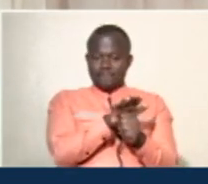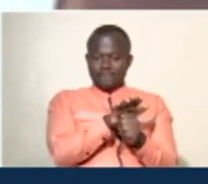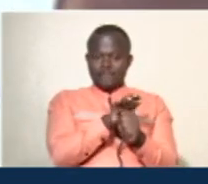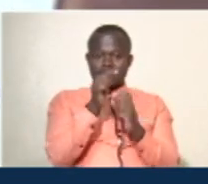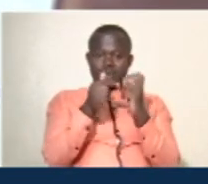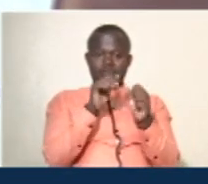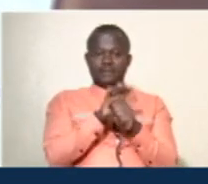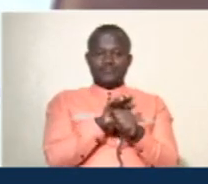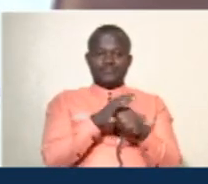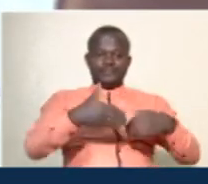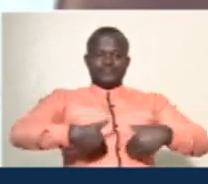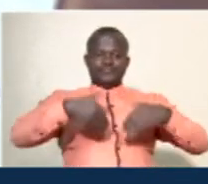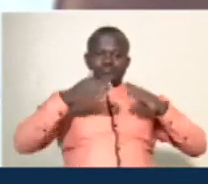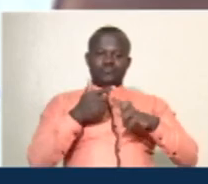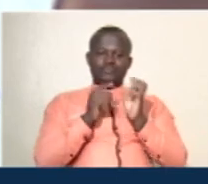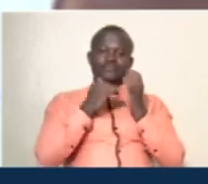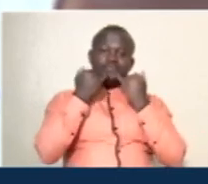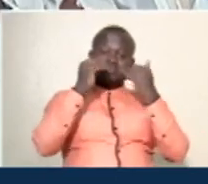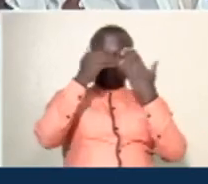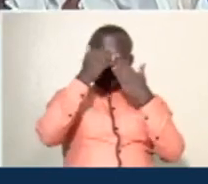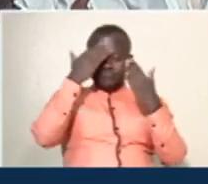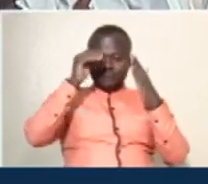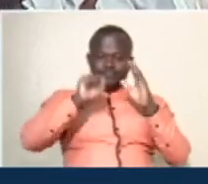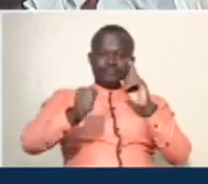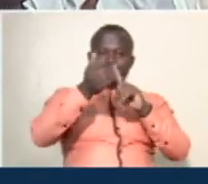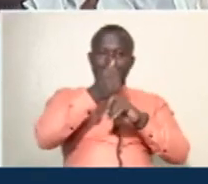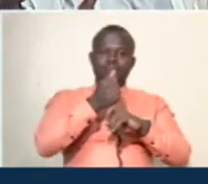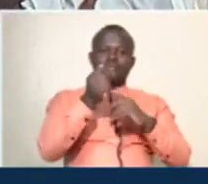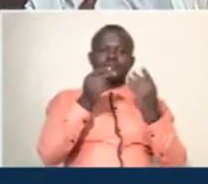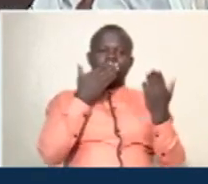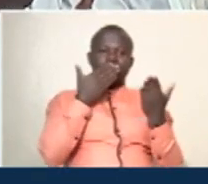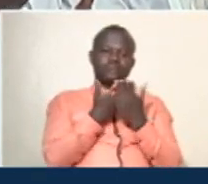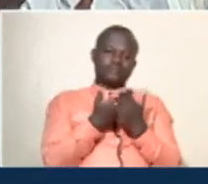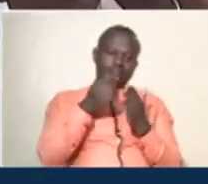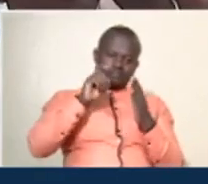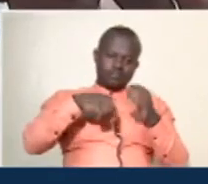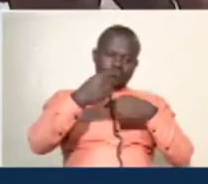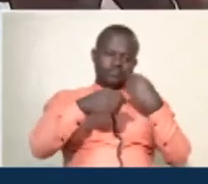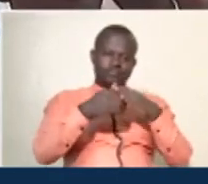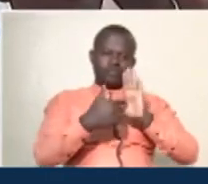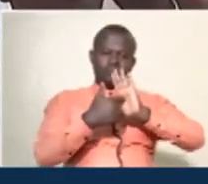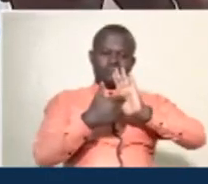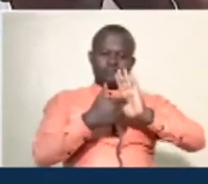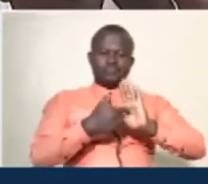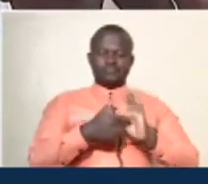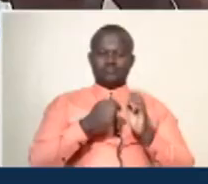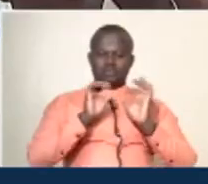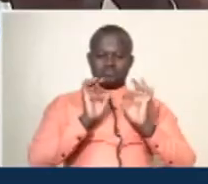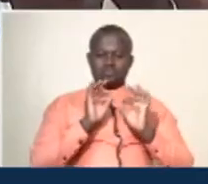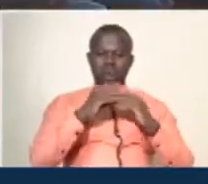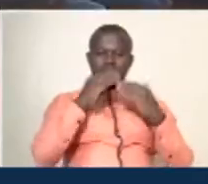kuri byinshi. Uru rubyiruko kandi rwabwiwe ko kugira ngo bazageze u Rwanda heza ari uko bakomeza kurangwa n'ikinyabupfura ndetse